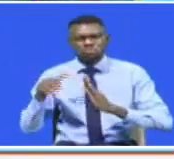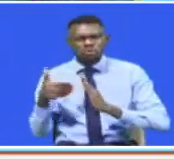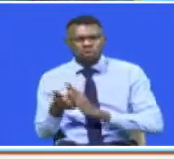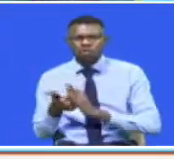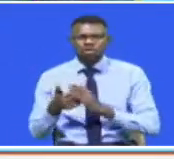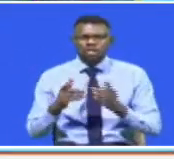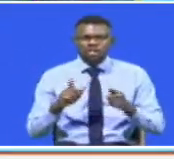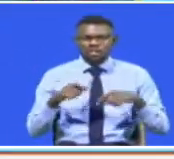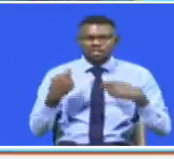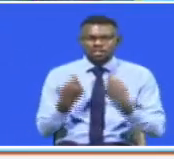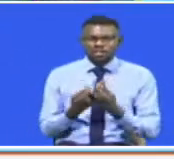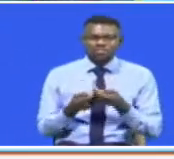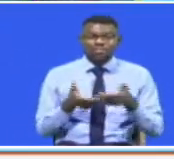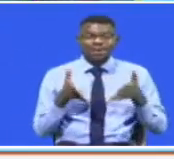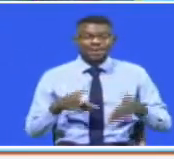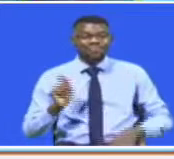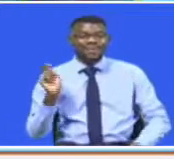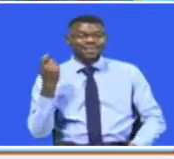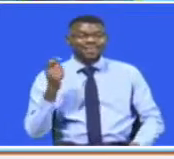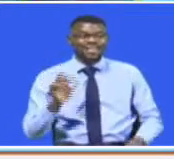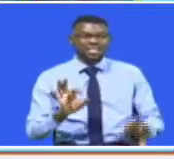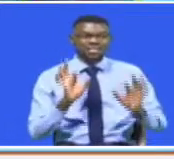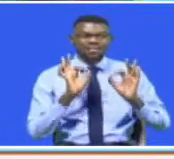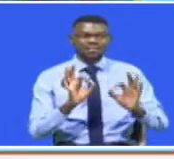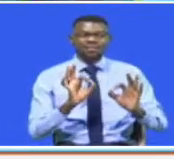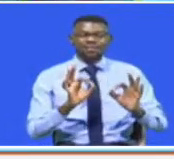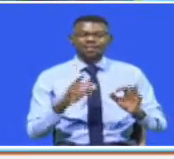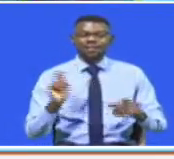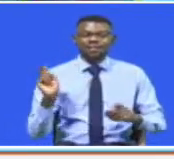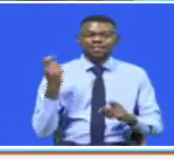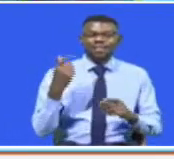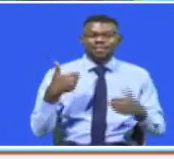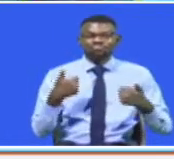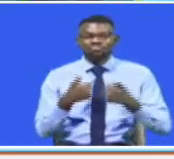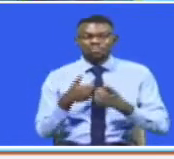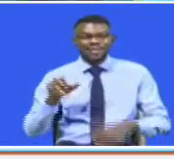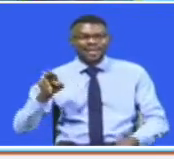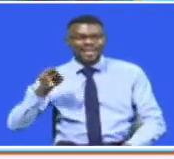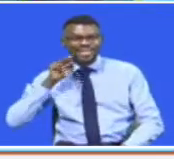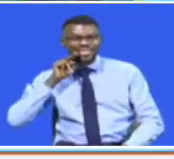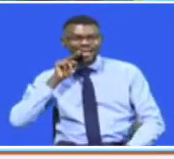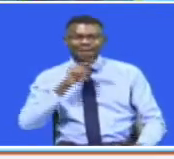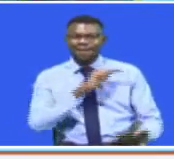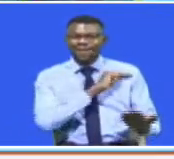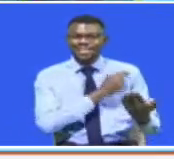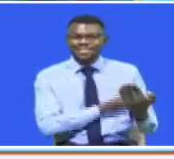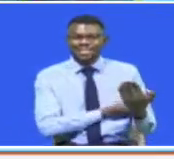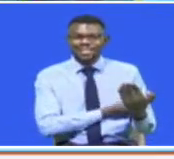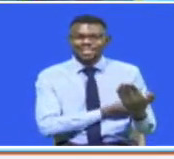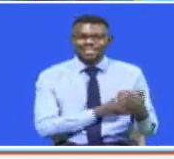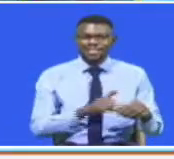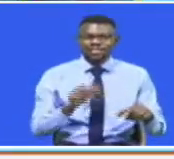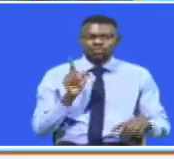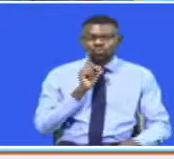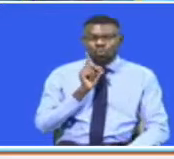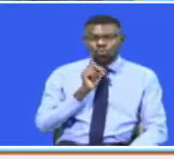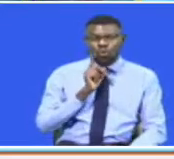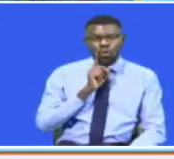upande kufanikisha matokeo ya Kenya. Kenya sasa itakuwa ruzana na Nigeria kwenye mechi ya kufuzu kupona hapo